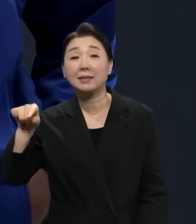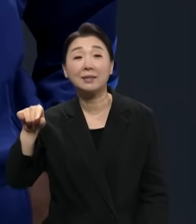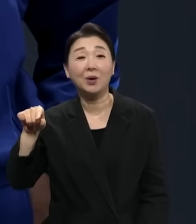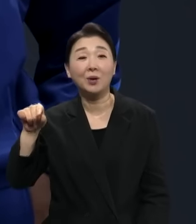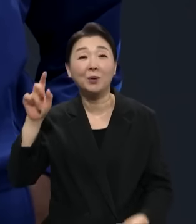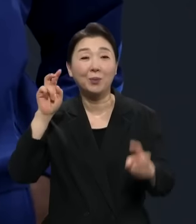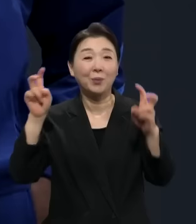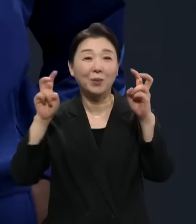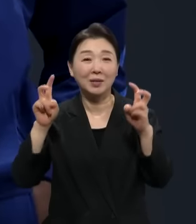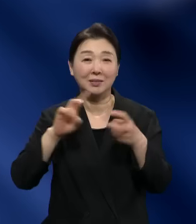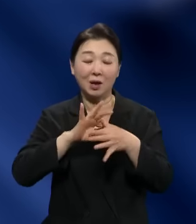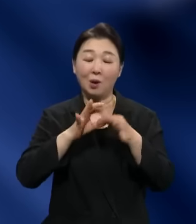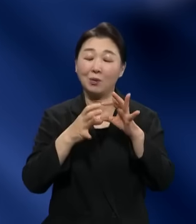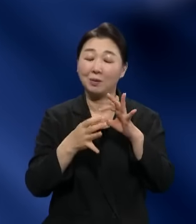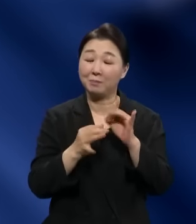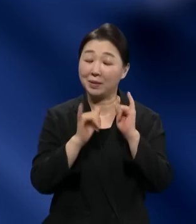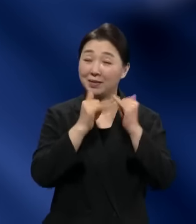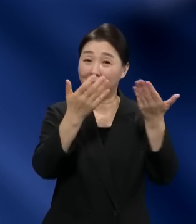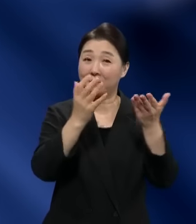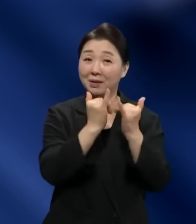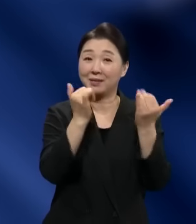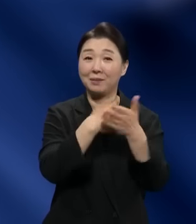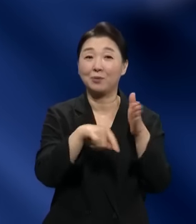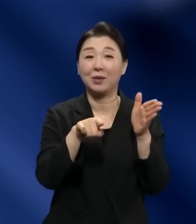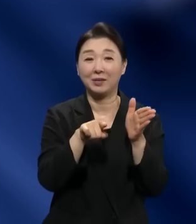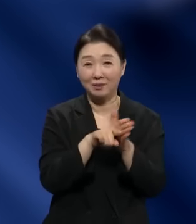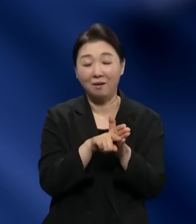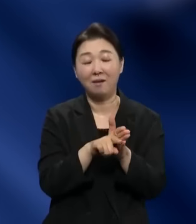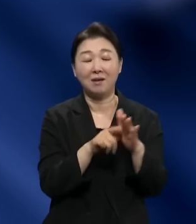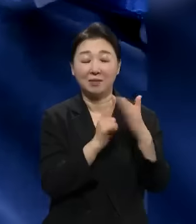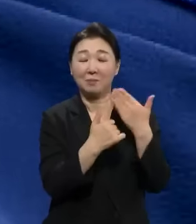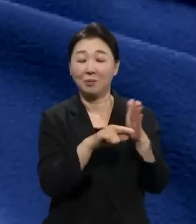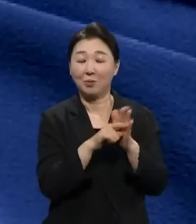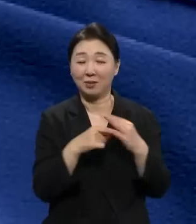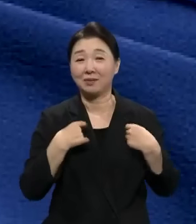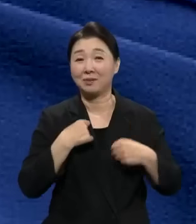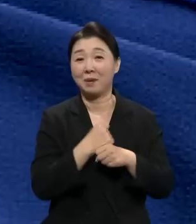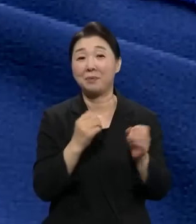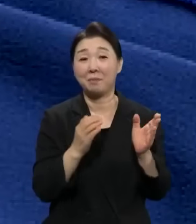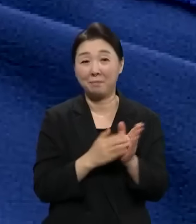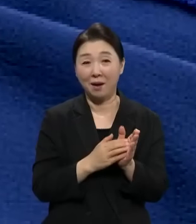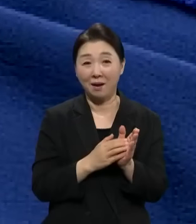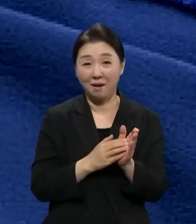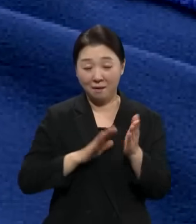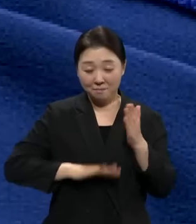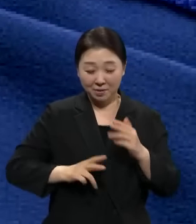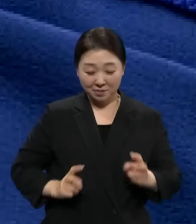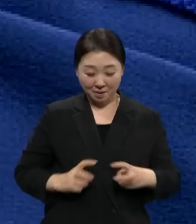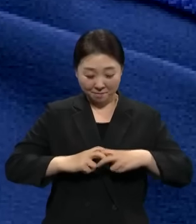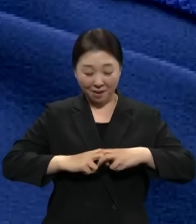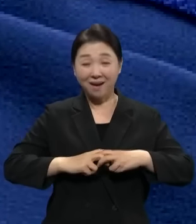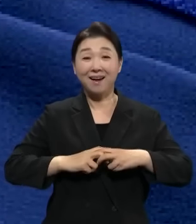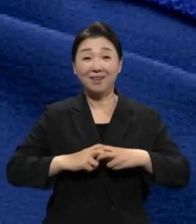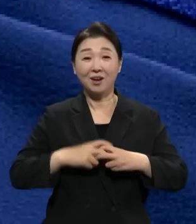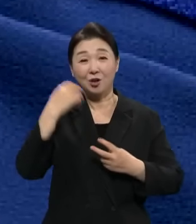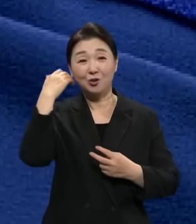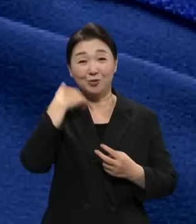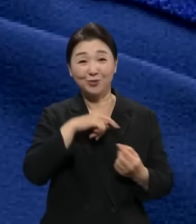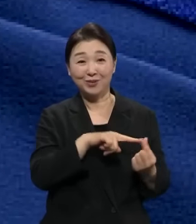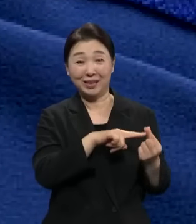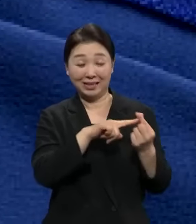오르는 미국 국가대표 선수들을 위해 직접 제작한 의상인데요. 하의의 벨트에도 누구나 이렇게 쓰인 한글이